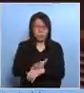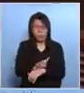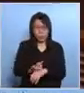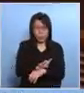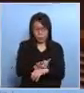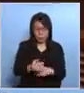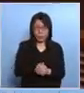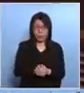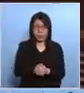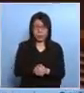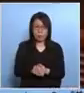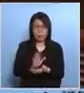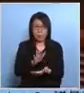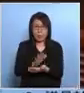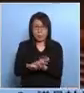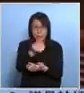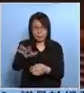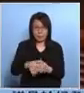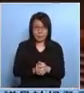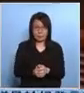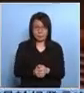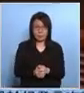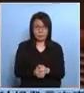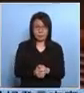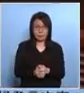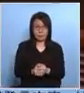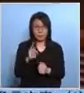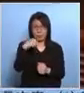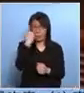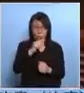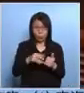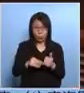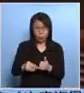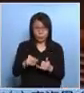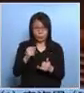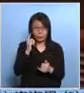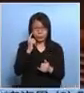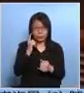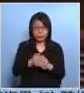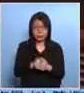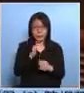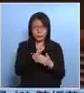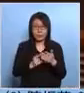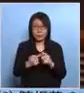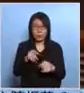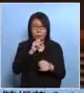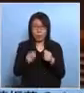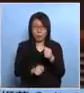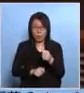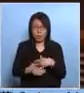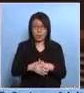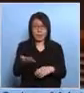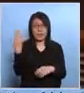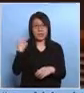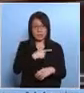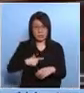多十幾年啦咁樣，係邊個拖呢？ 有些人說羅局長以前做議員的